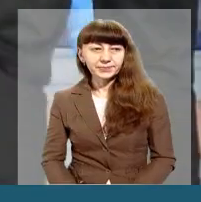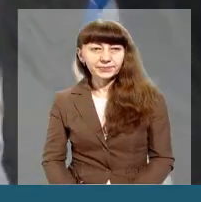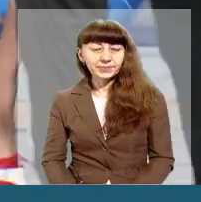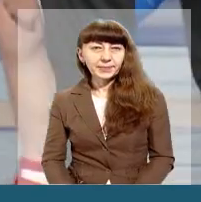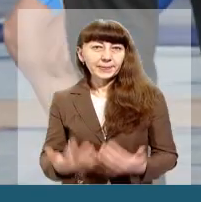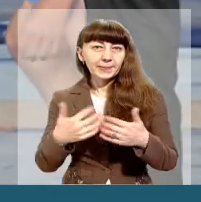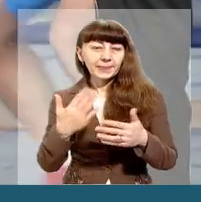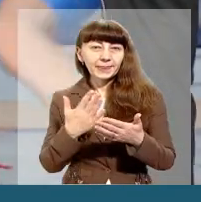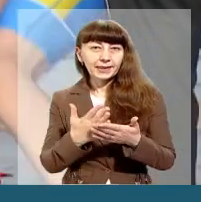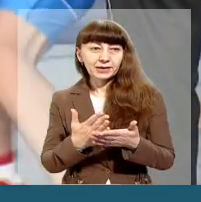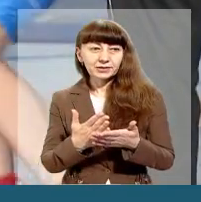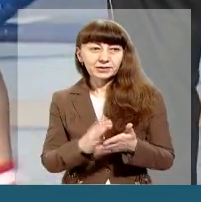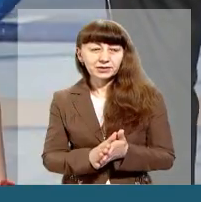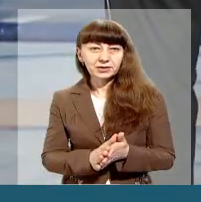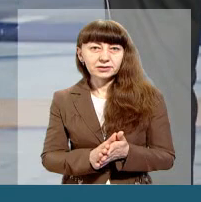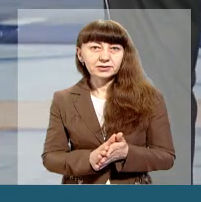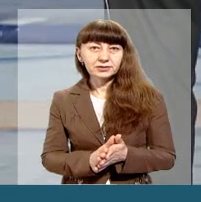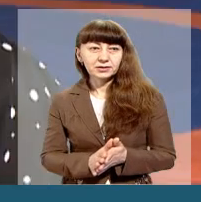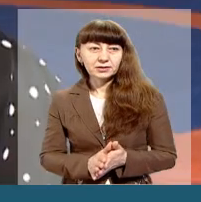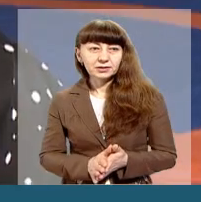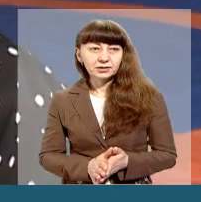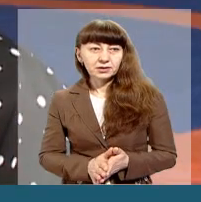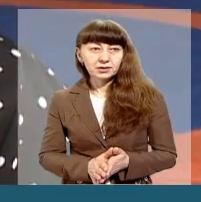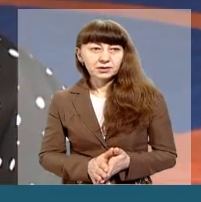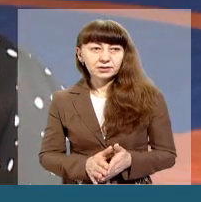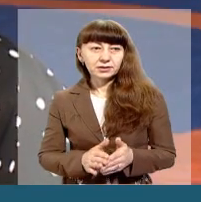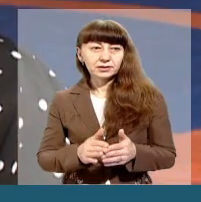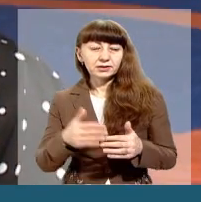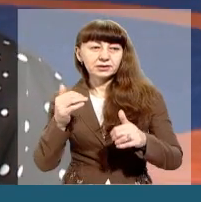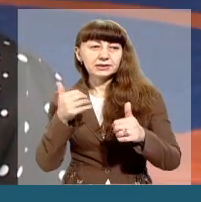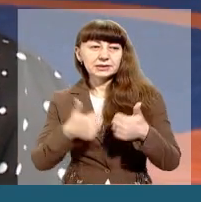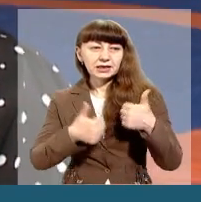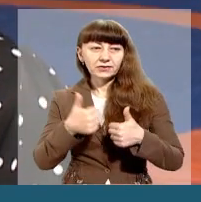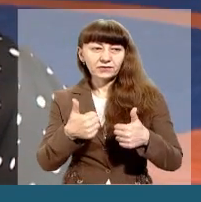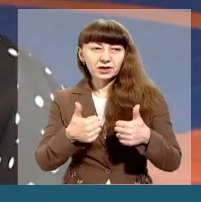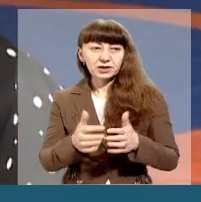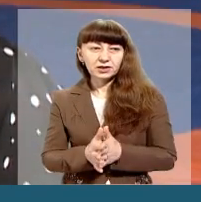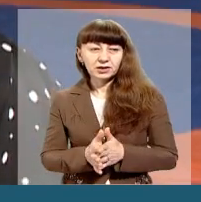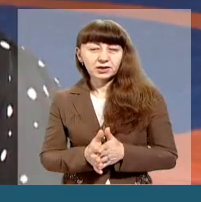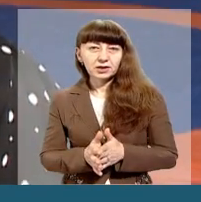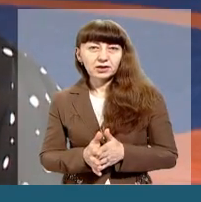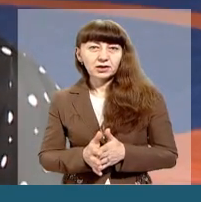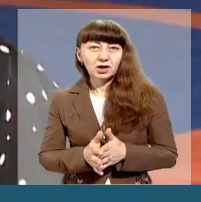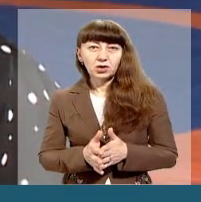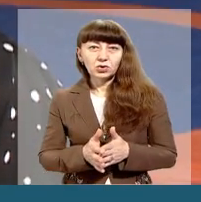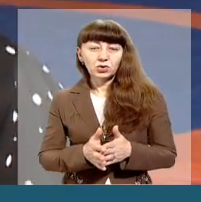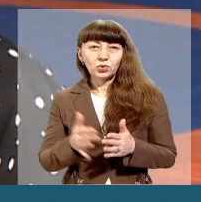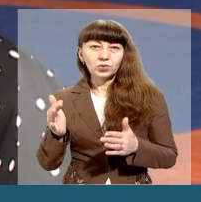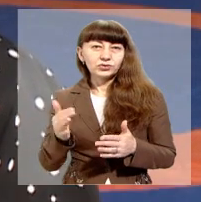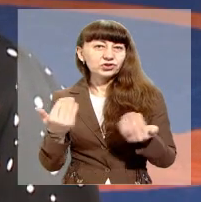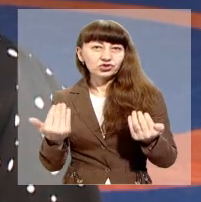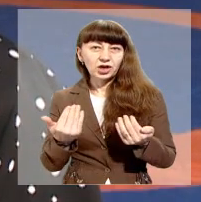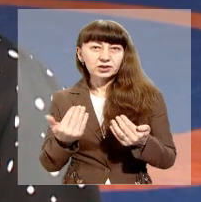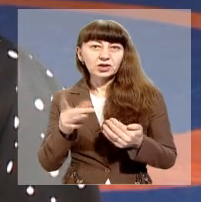Среди гостей – Российская Федерация и Республика Кыргызстан. Этот турнир уже вышел за рамки городского или районного. Он